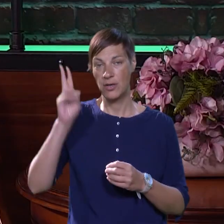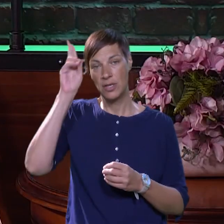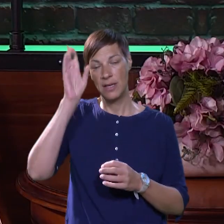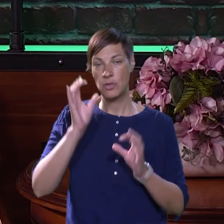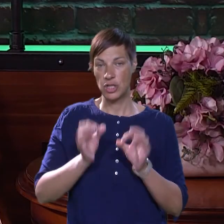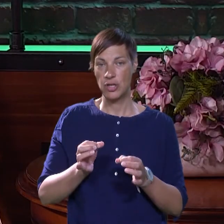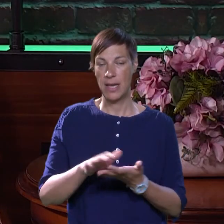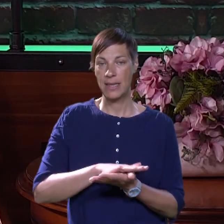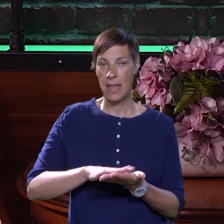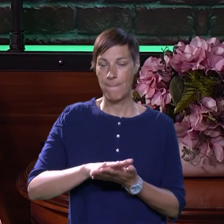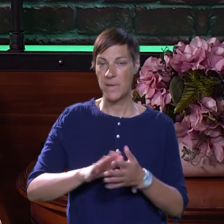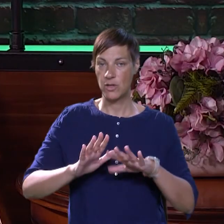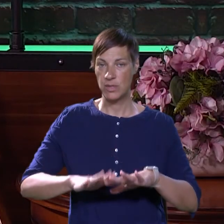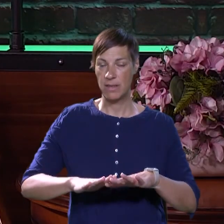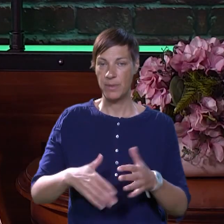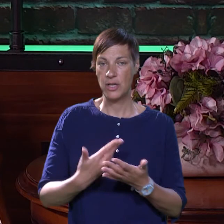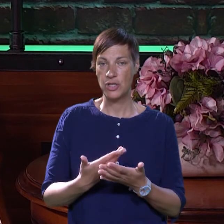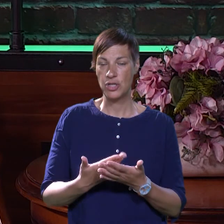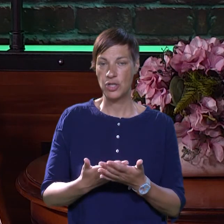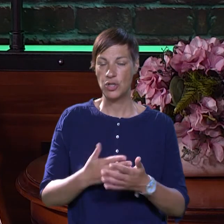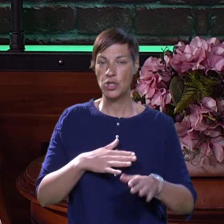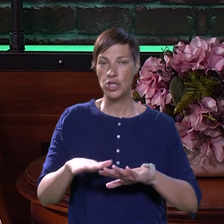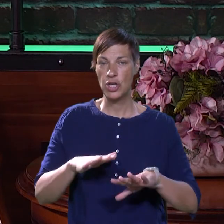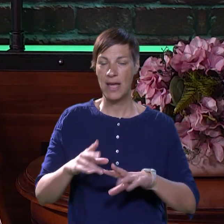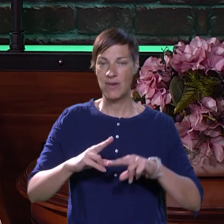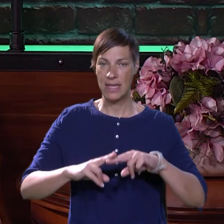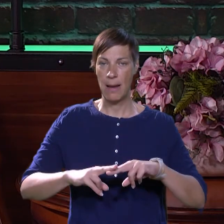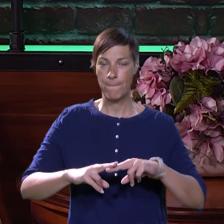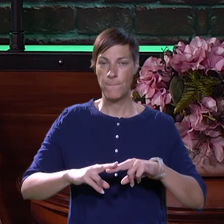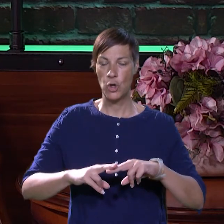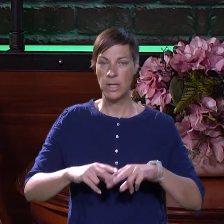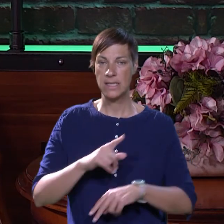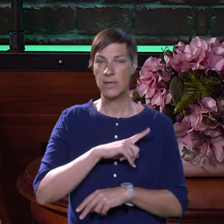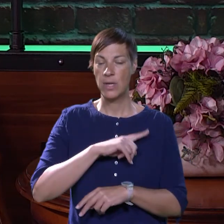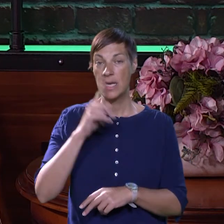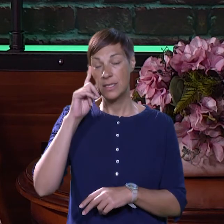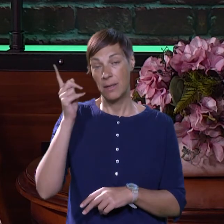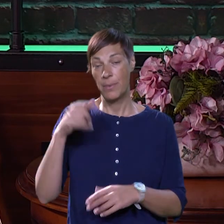ne možete osigurati temeljnu stabilnost, a to je to što je u stvari ravnatelj bolnice